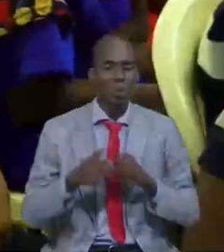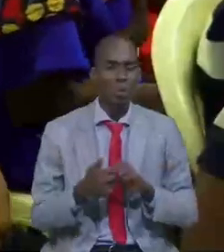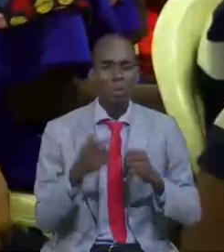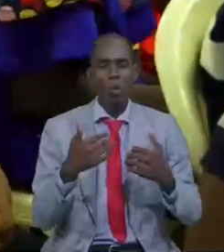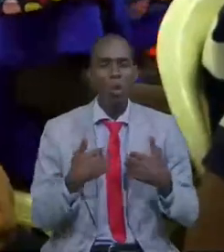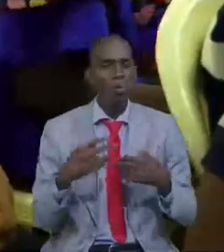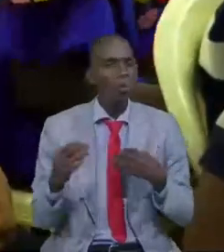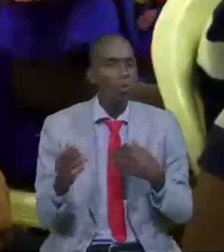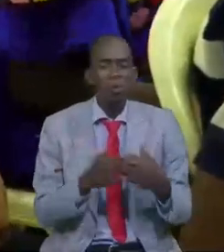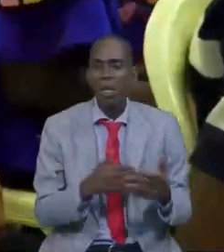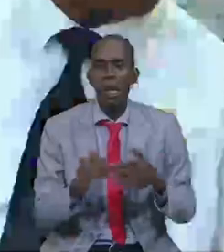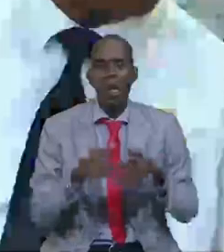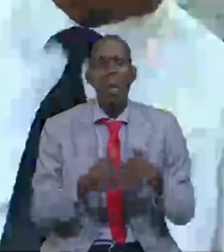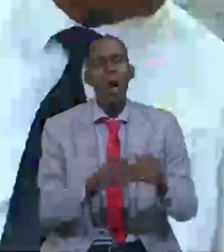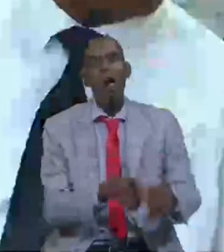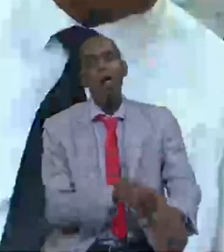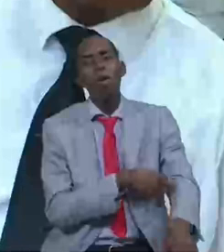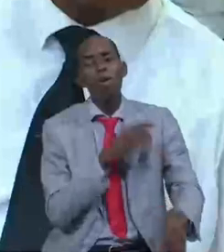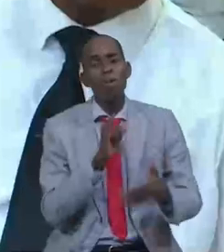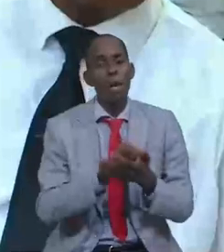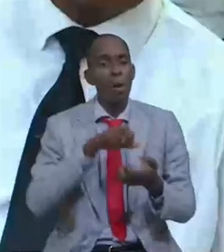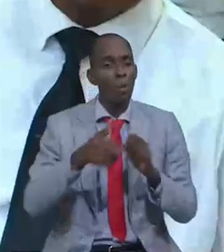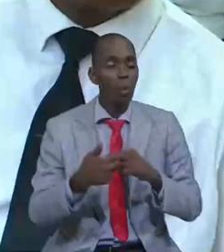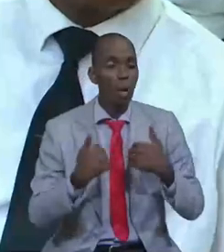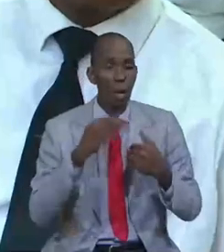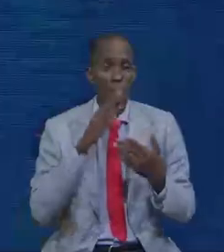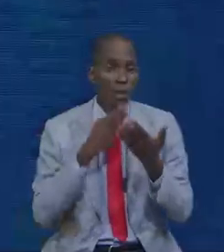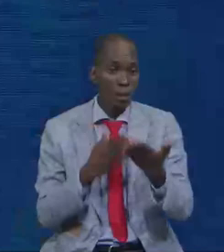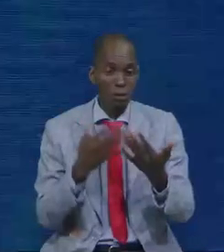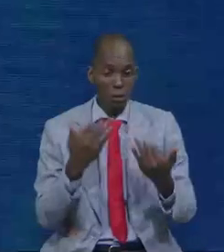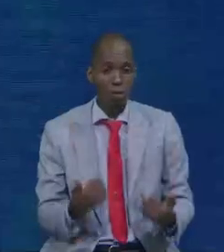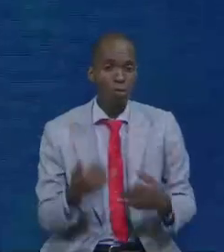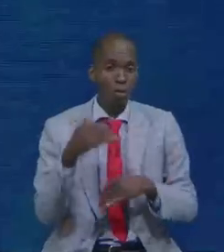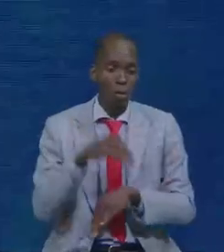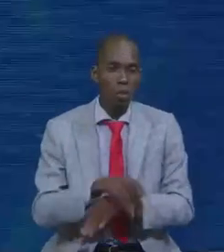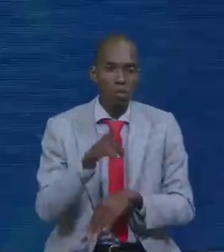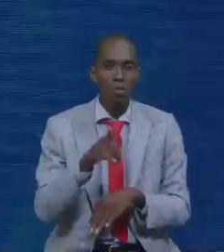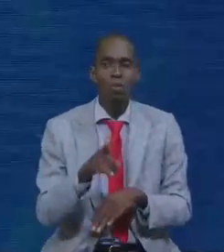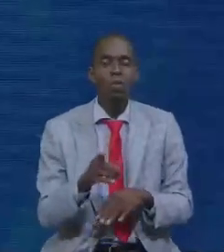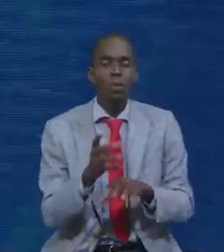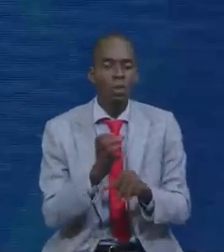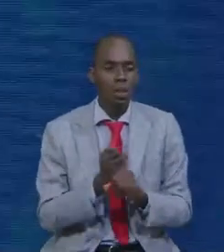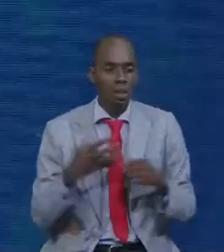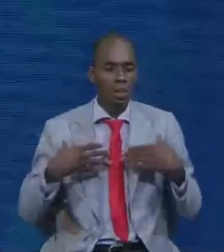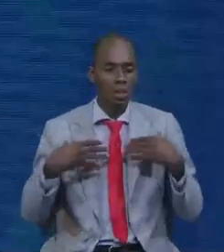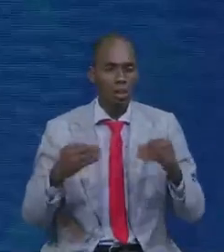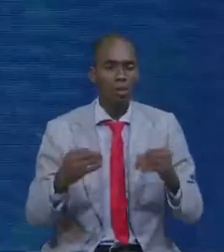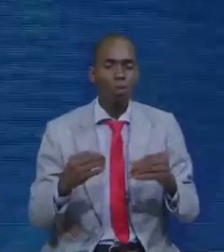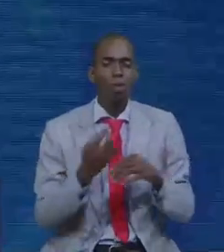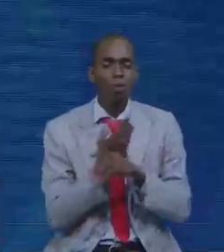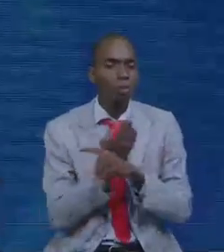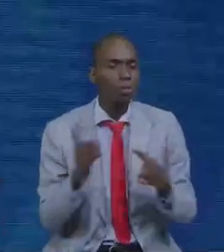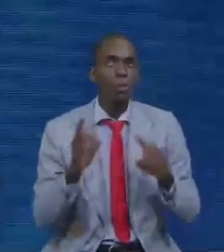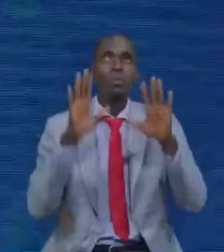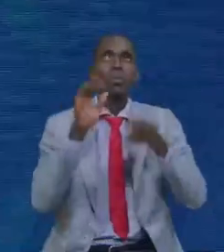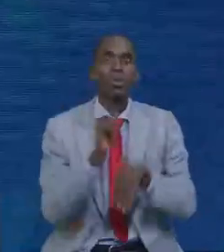la durée de ce problème ce soir, la cure, la guérison, un miracle, la délivrance, viennent pour